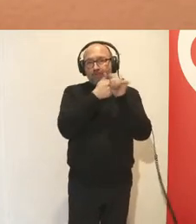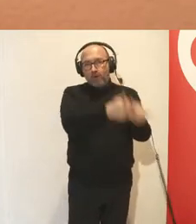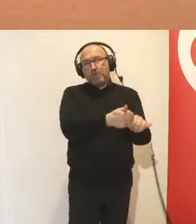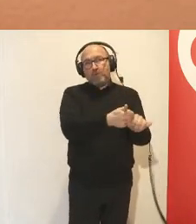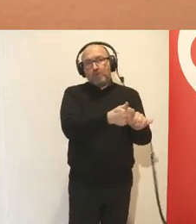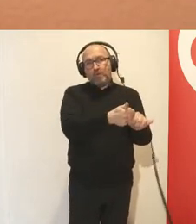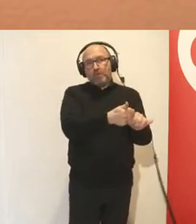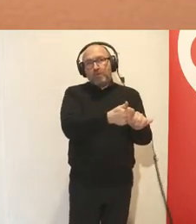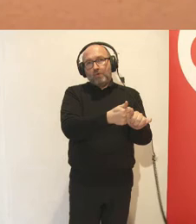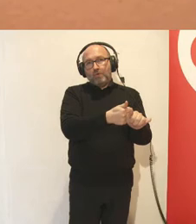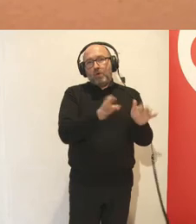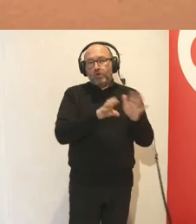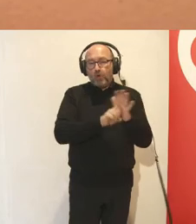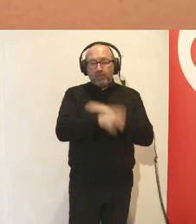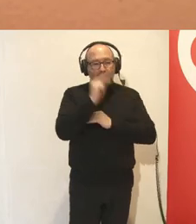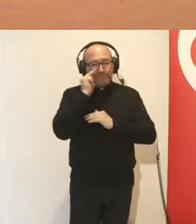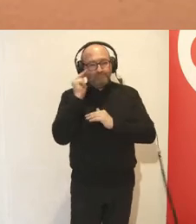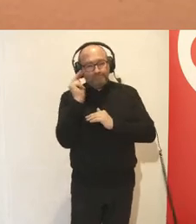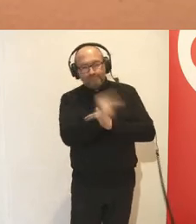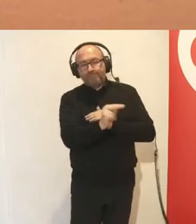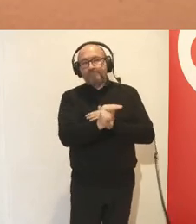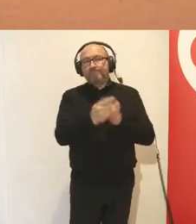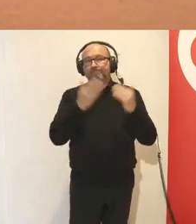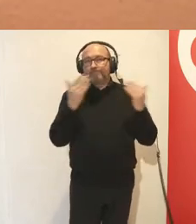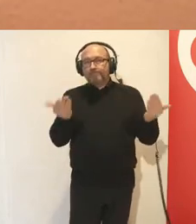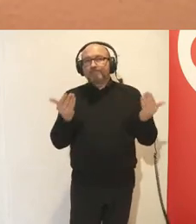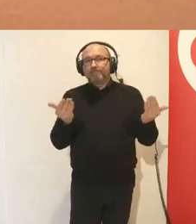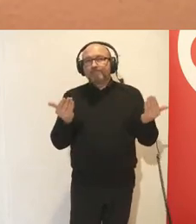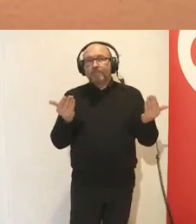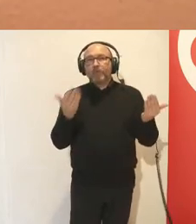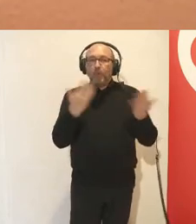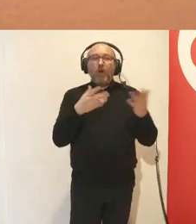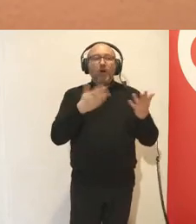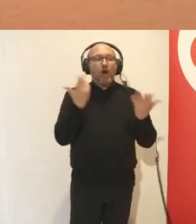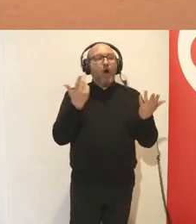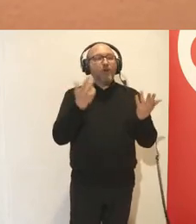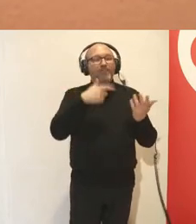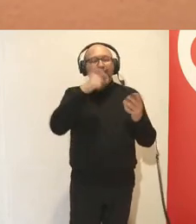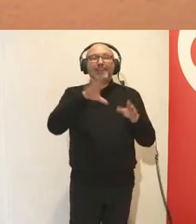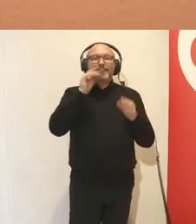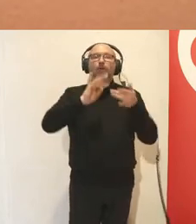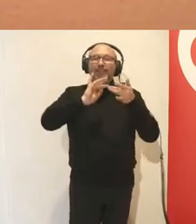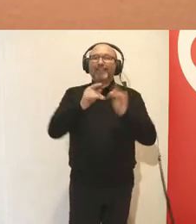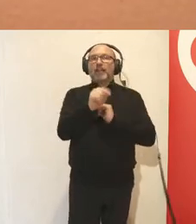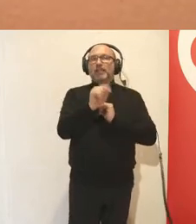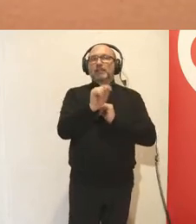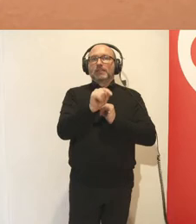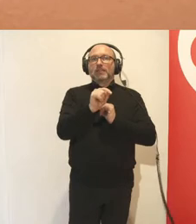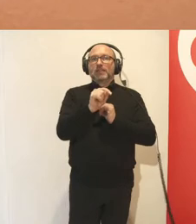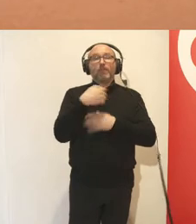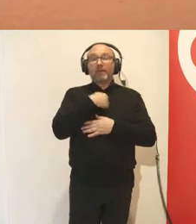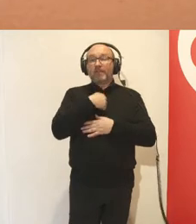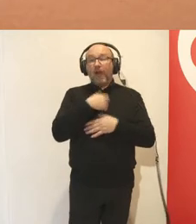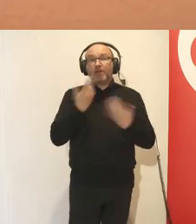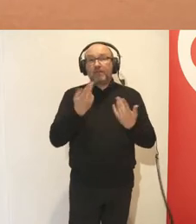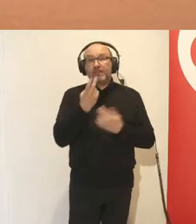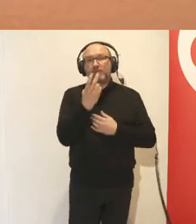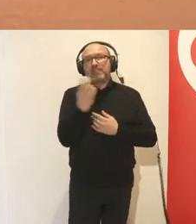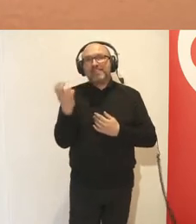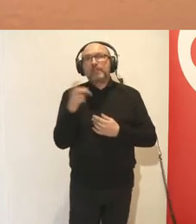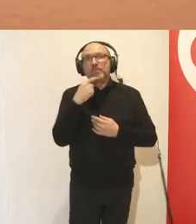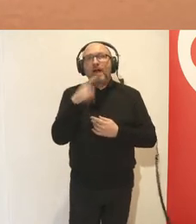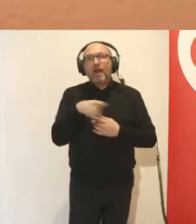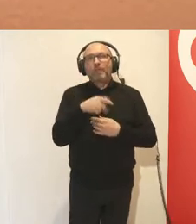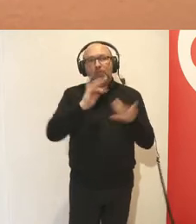konsequentes beachten und das ernstnehmen des internet ist ein bisschen traurig dass ich das vollkommen fertig sein muss